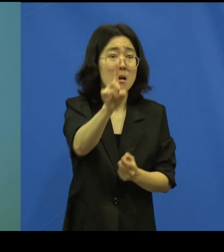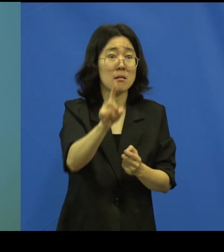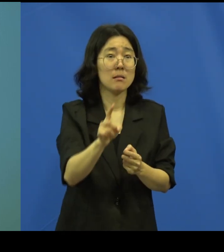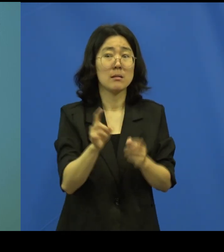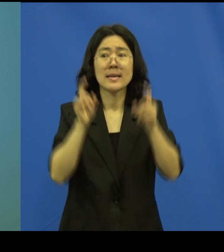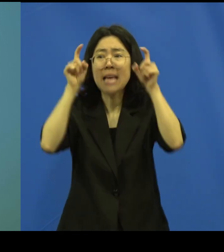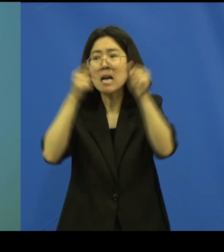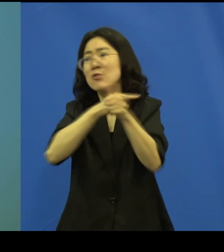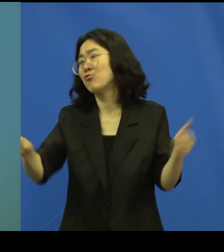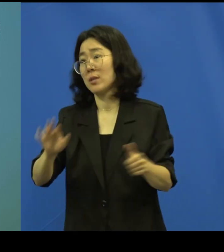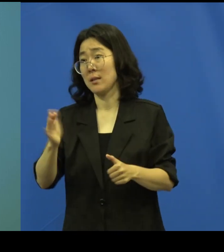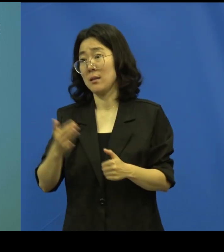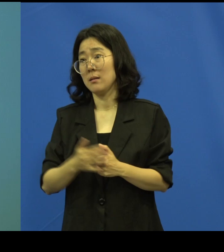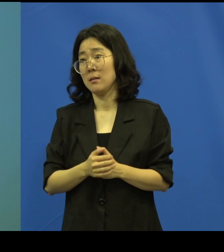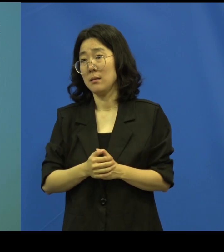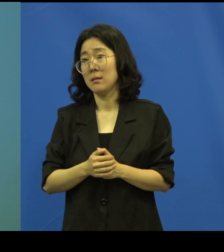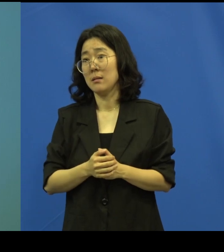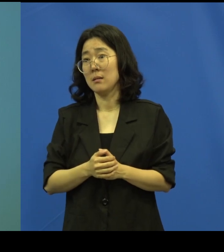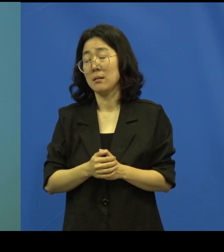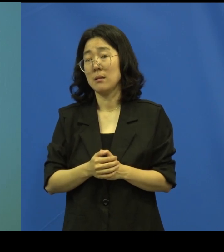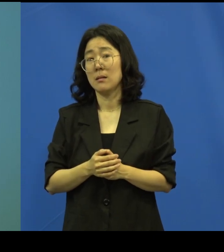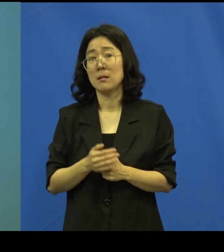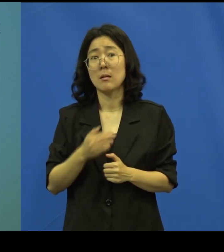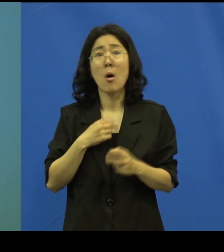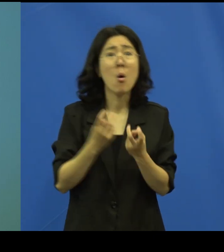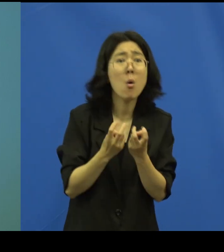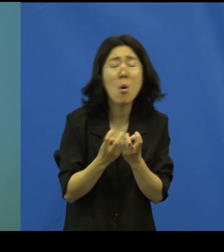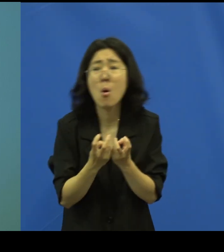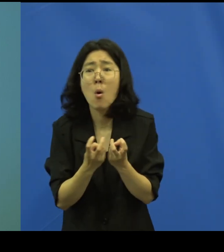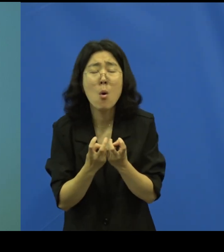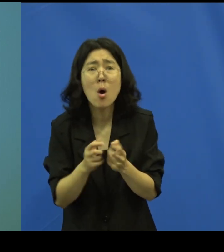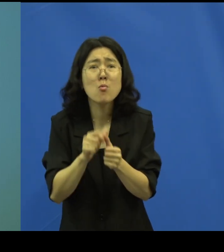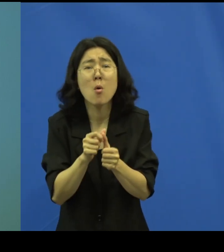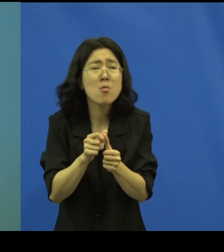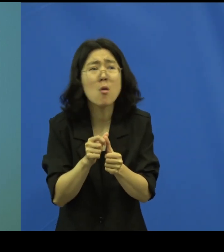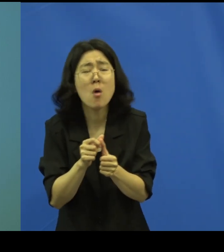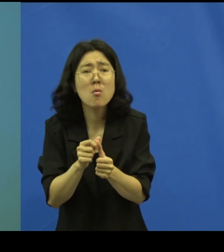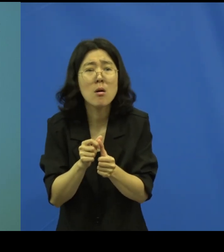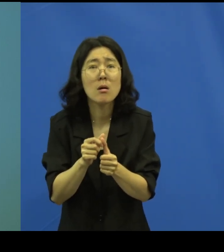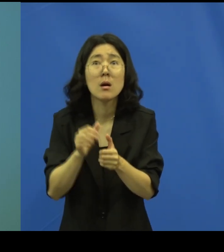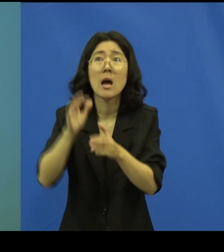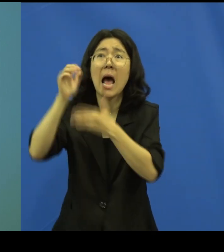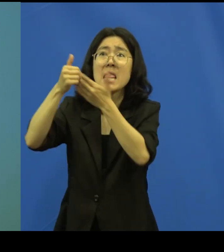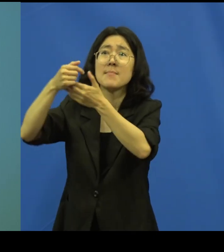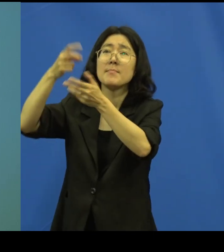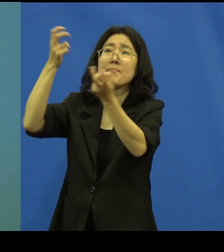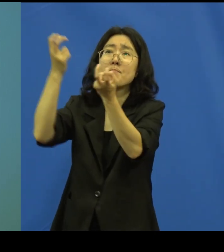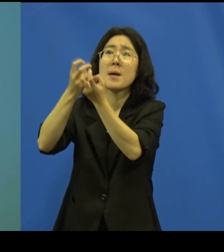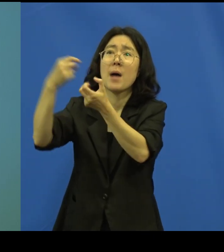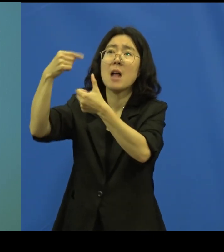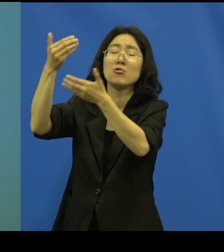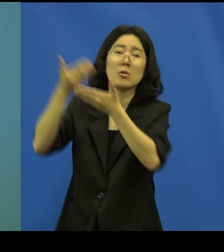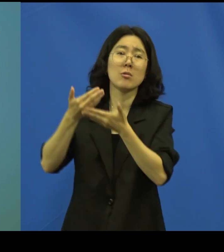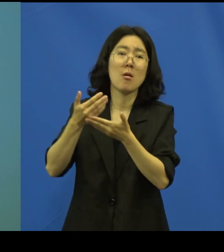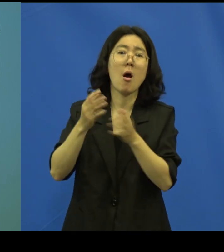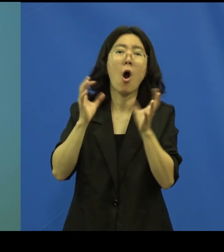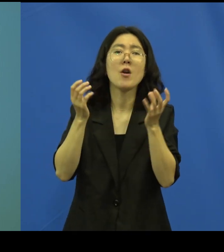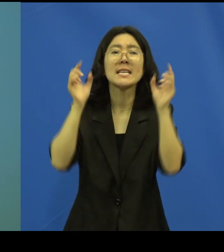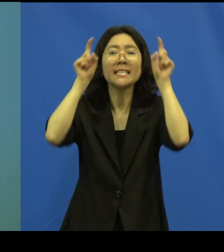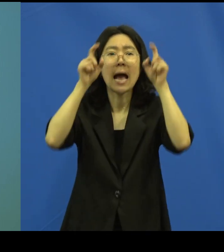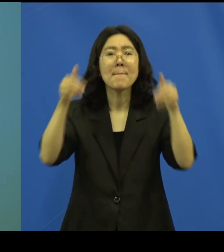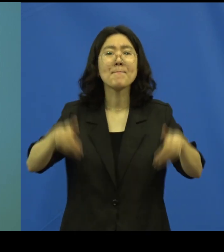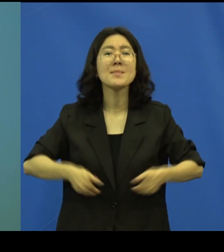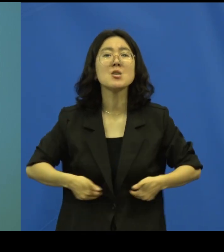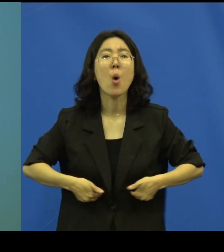자, 이 어린 양의 개념은 오랜 역사가 지나고 신약 시대를 열면서 세례